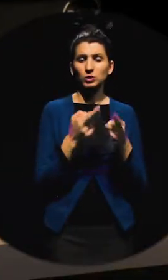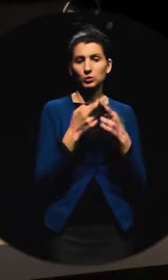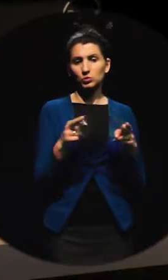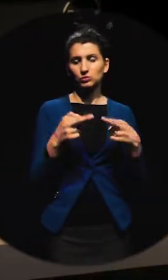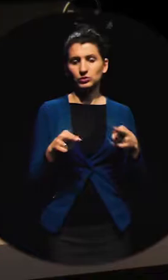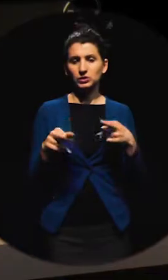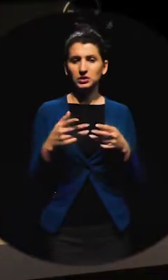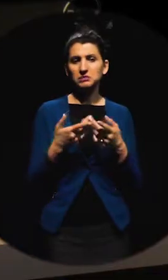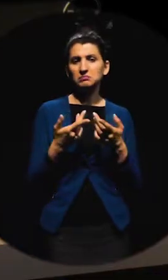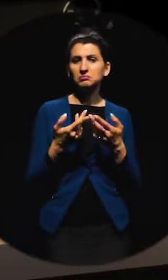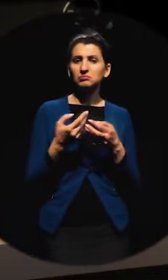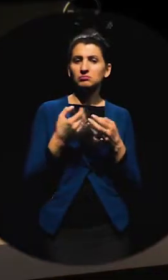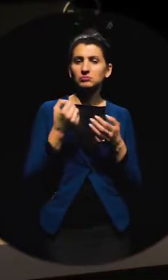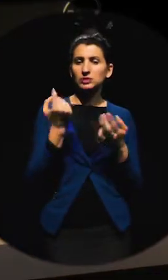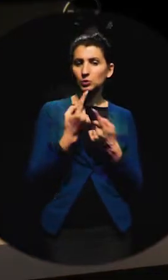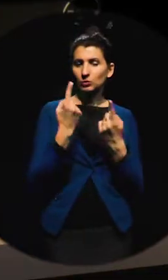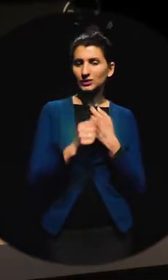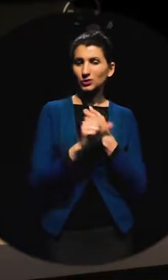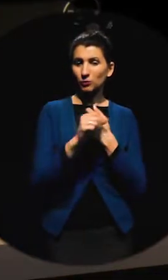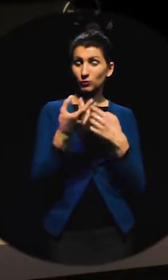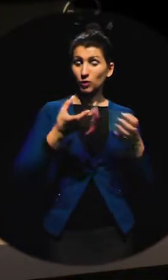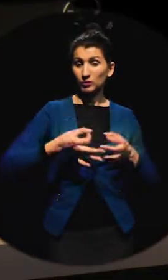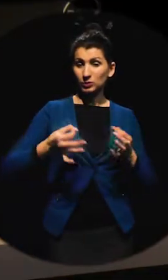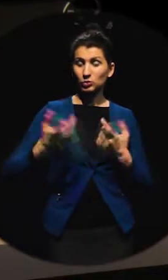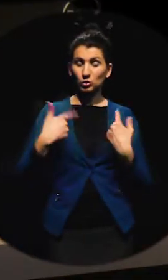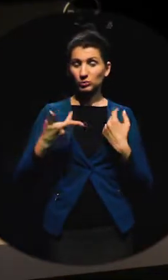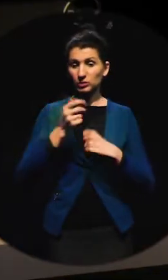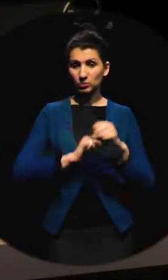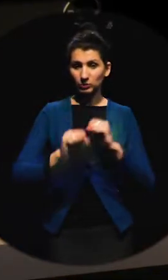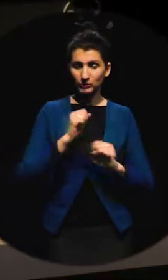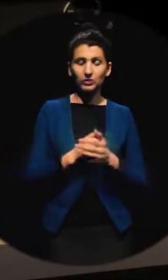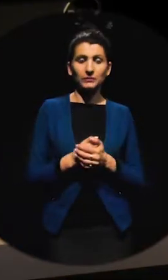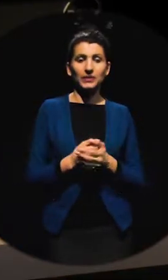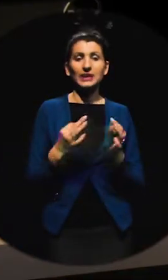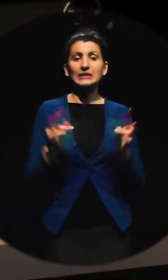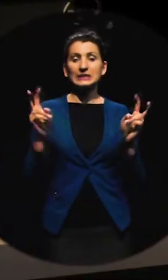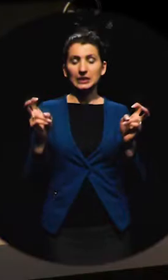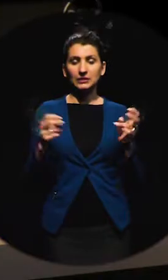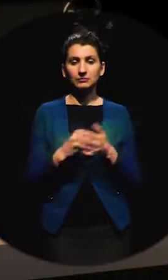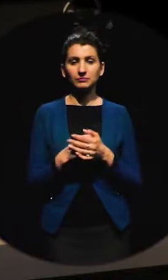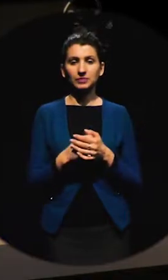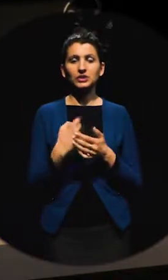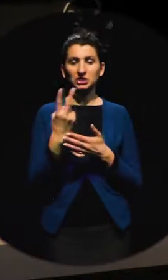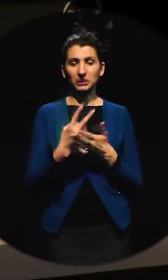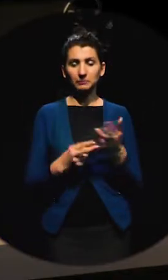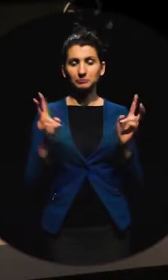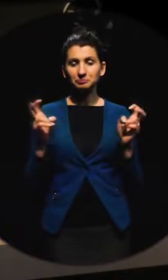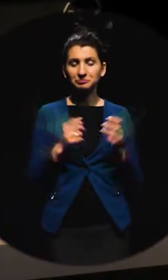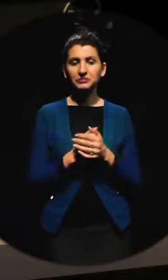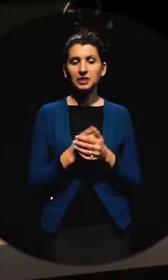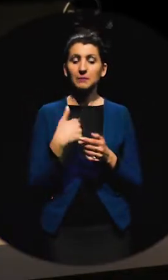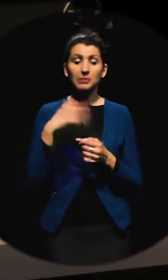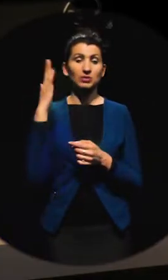różnych gestów obecności osób z niepełnosprawnościami. I teraz tak, cytuję. My,